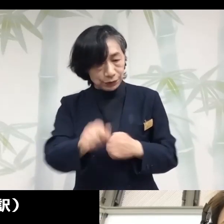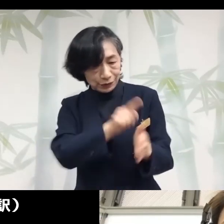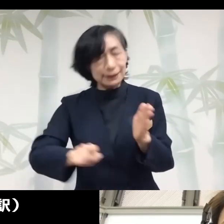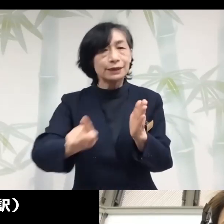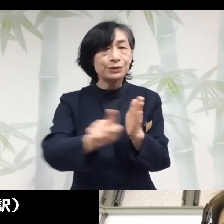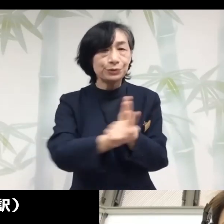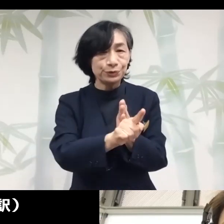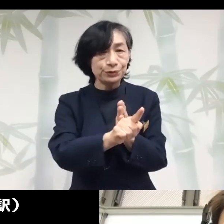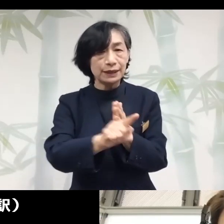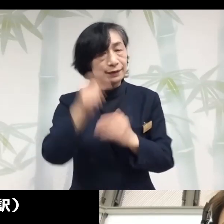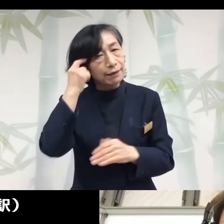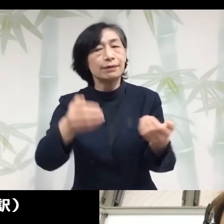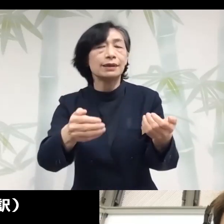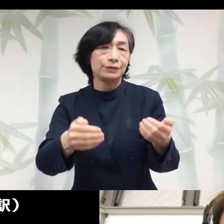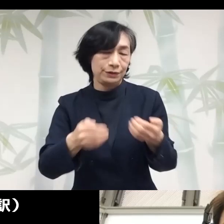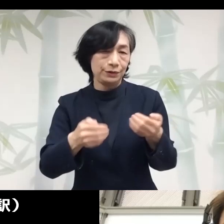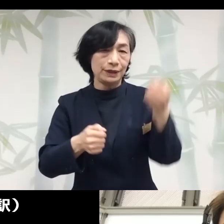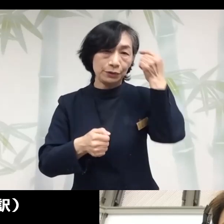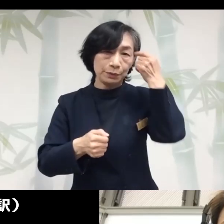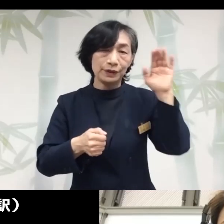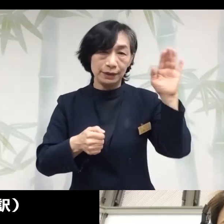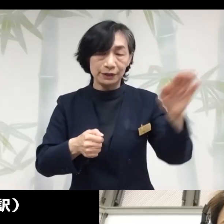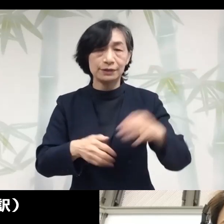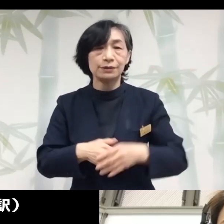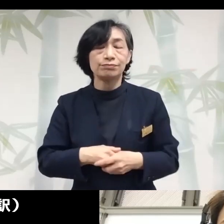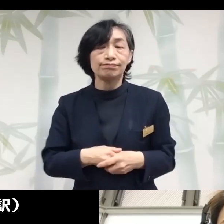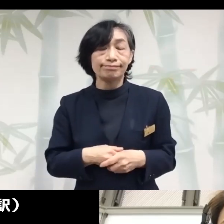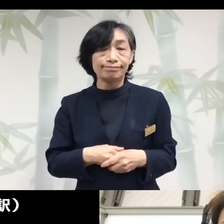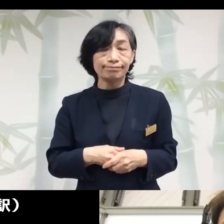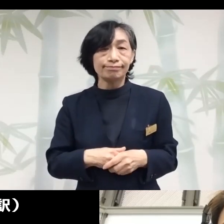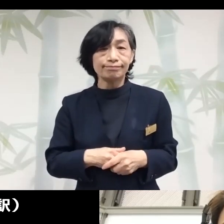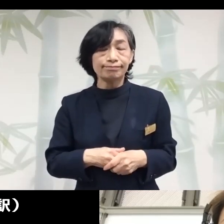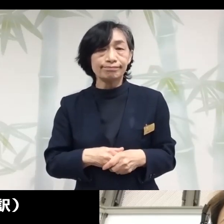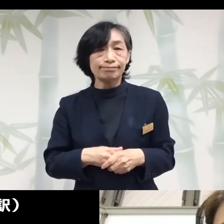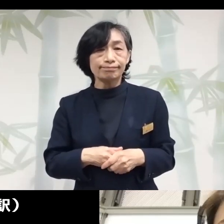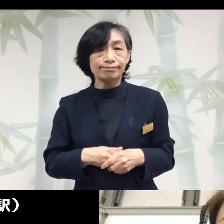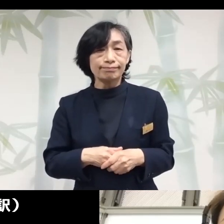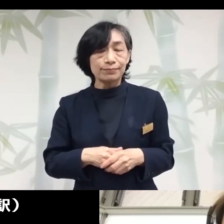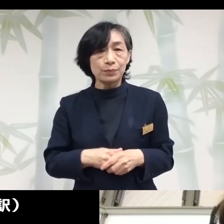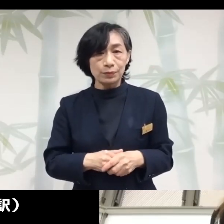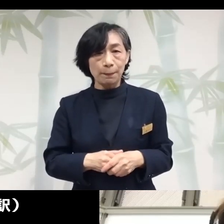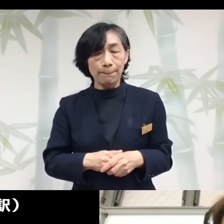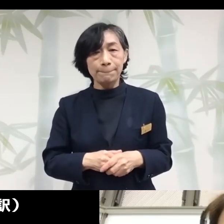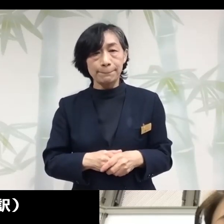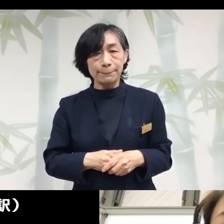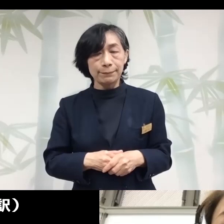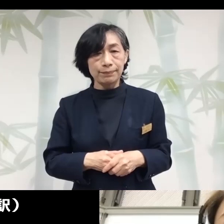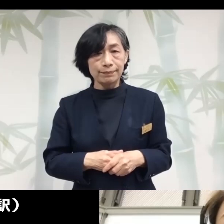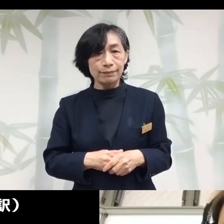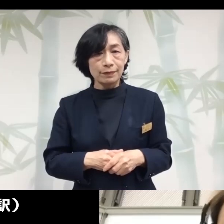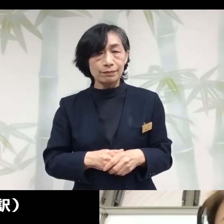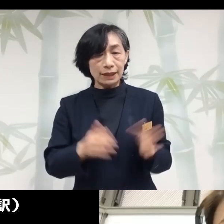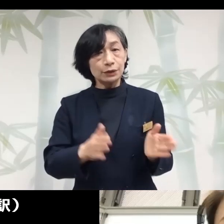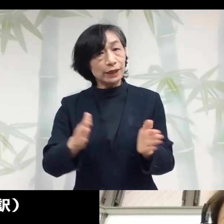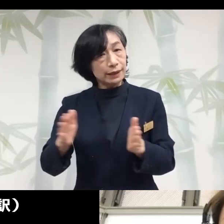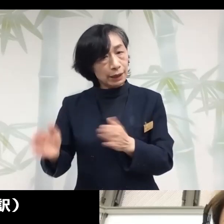で考えなければならないかなというふうには感じているところです。はい、 はい、さあそれではですね、もう